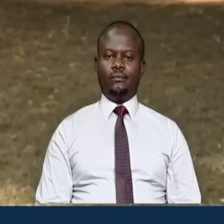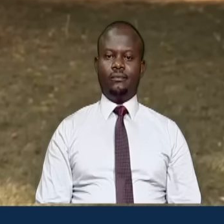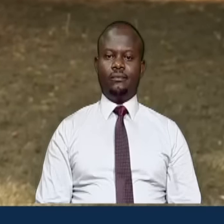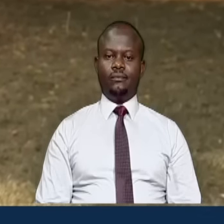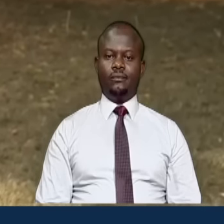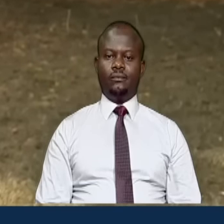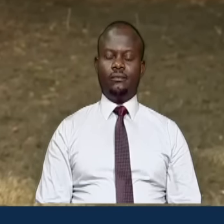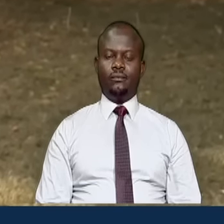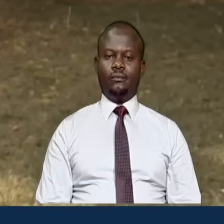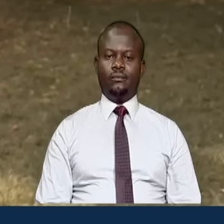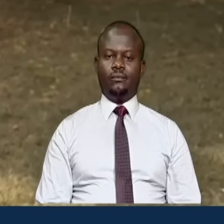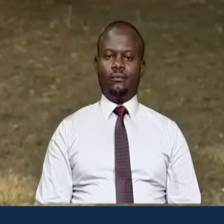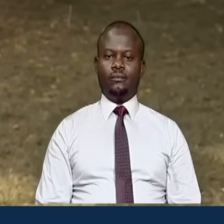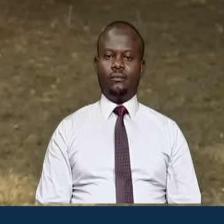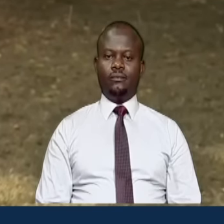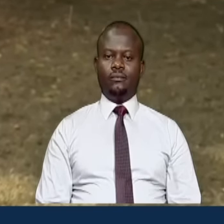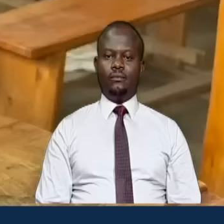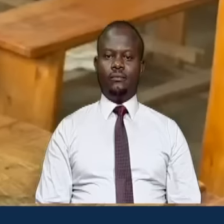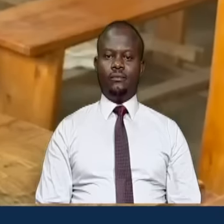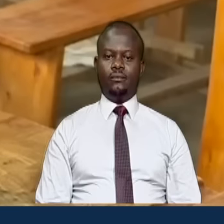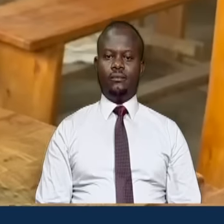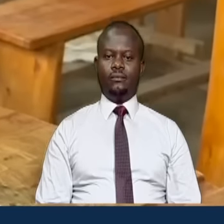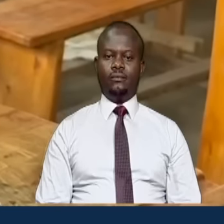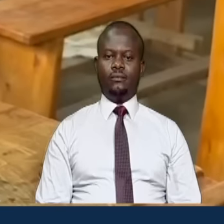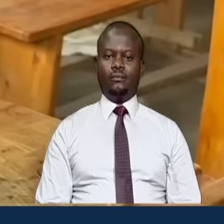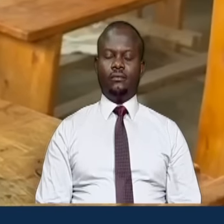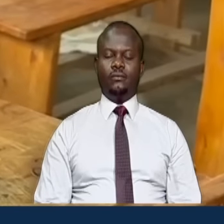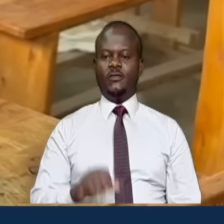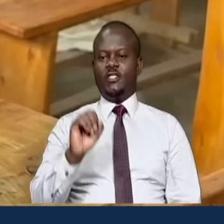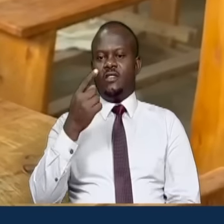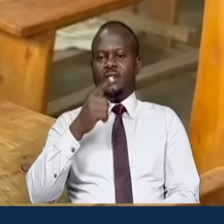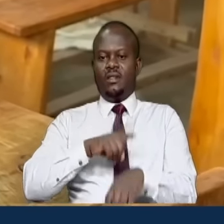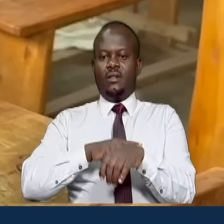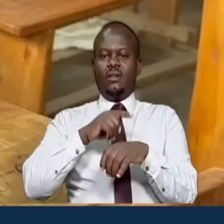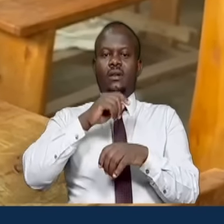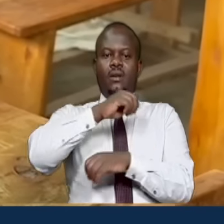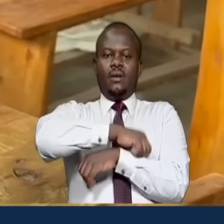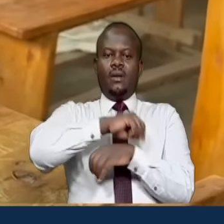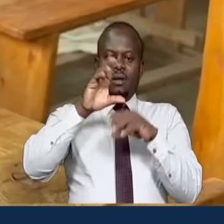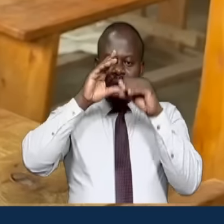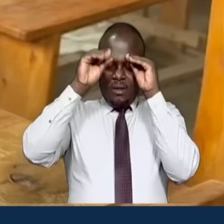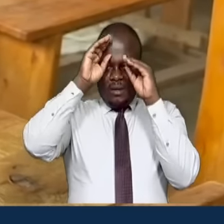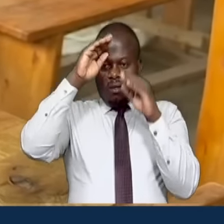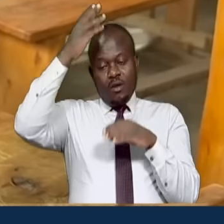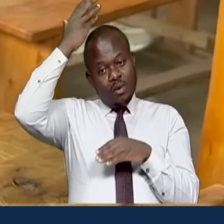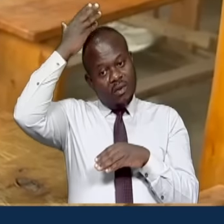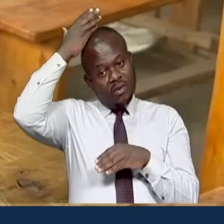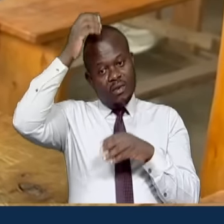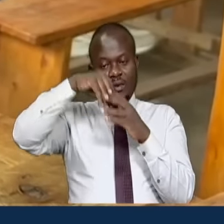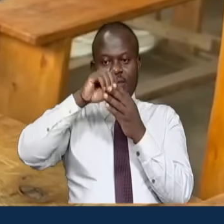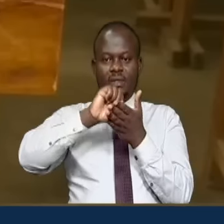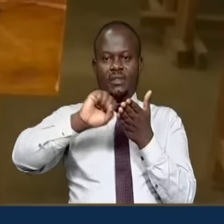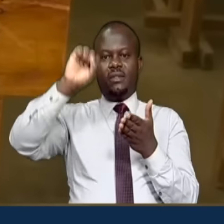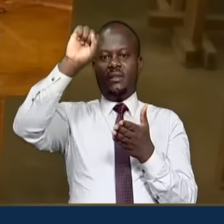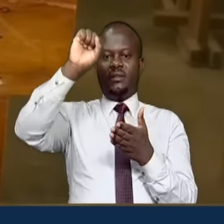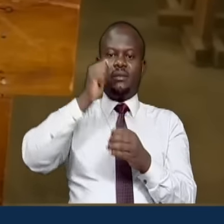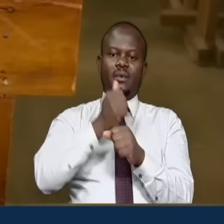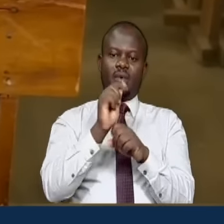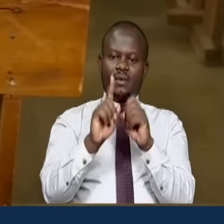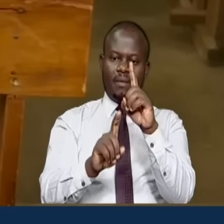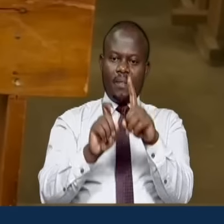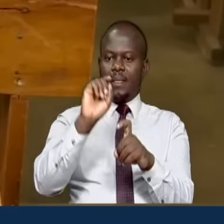azatsinda hanyuma akabona akazi keza. Ni ku nshuro ya mbere kandi abanyeshuri biga amasomo y'ubuforomo mu mashuri yisumbuye bakoze